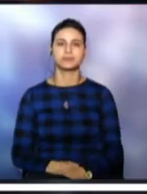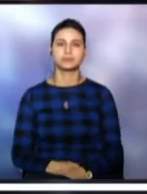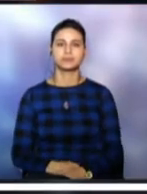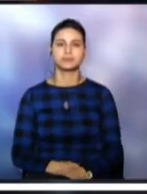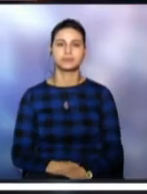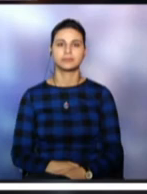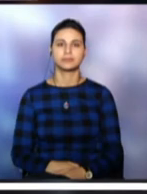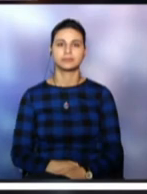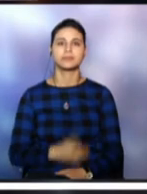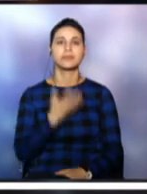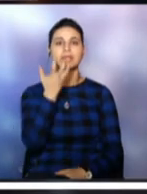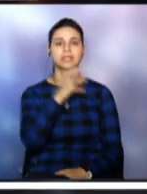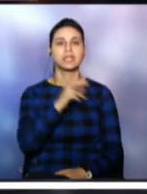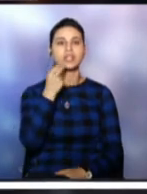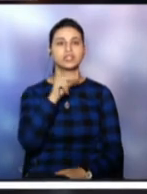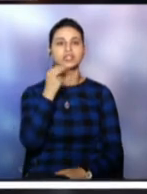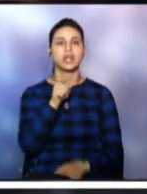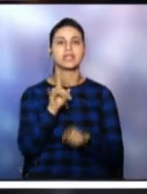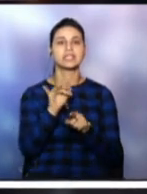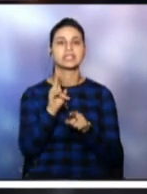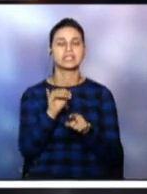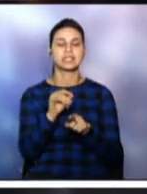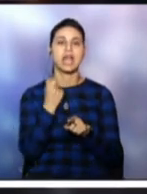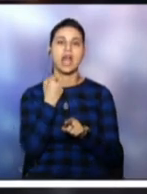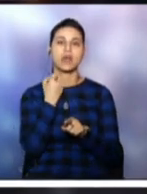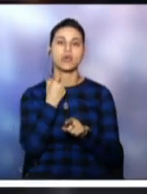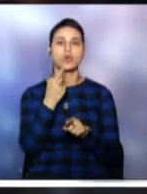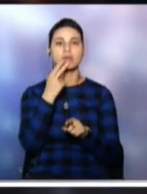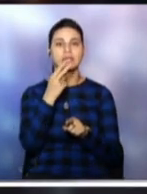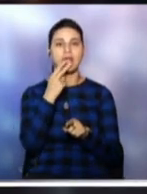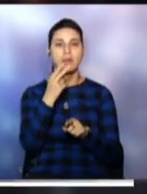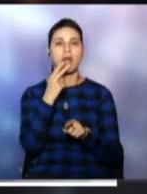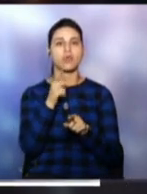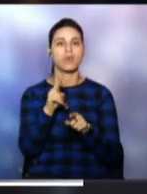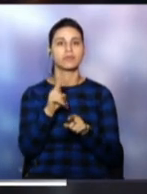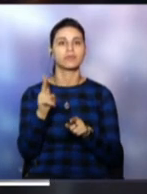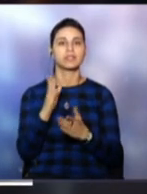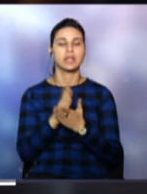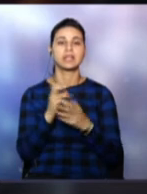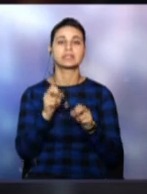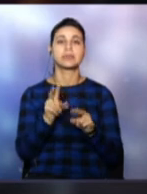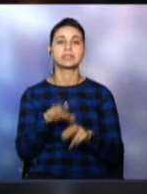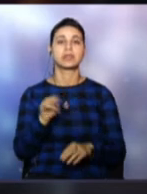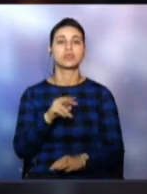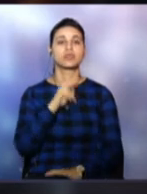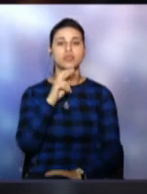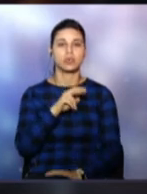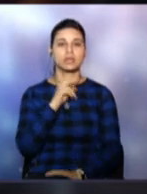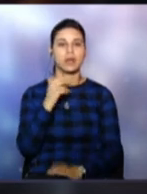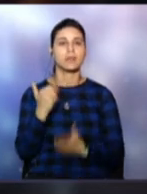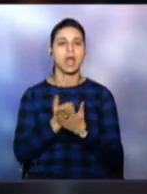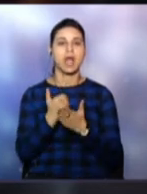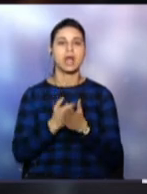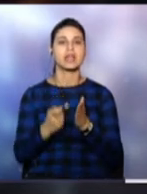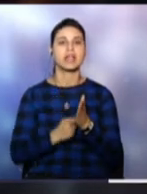ცხელი ჩაი ზრდის საყლაპავის კიბოს რისკს ალკოჰოლის და თამბაქოს მომხმარებლებში. სპეციალისტები ყურადღებას ახალი კვლევის